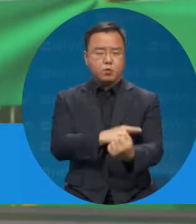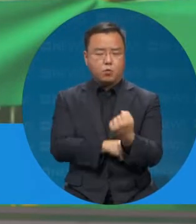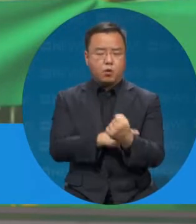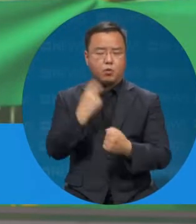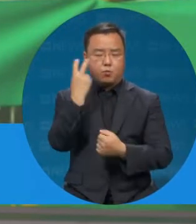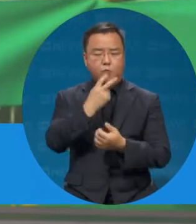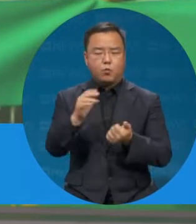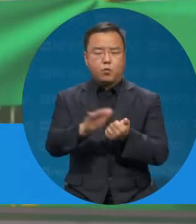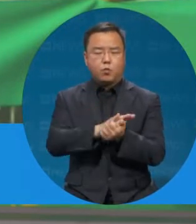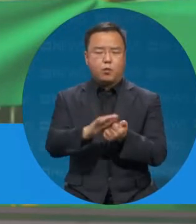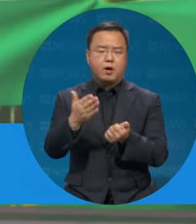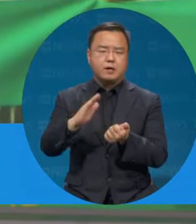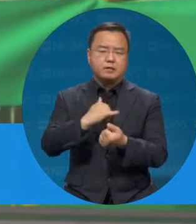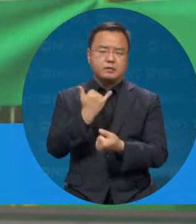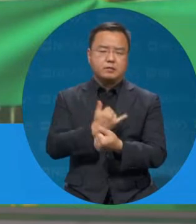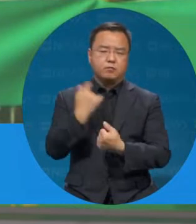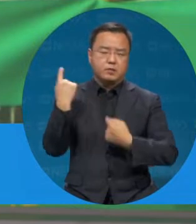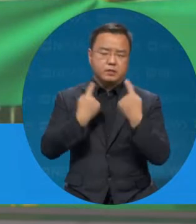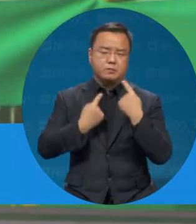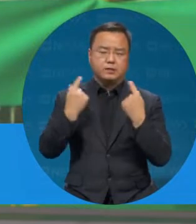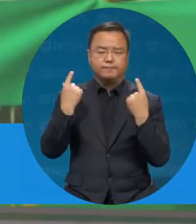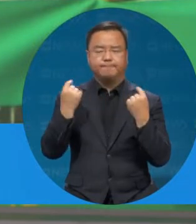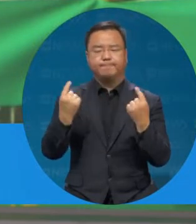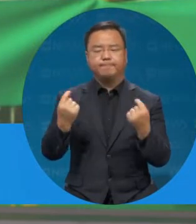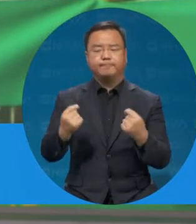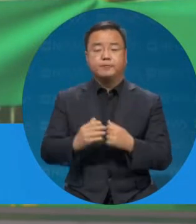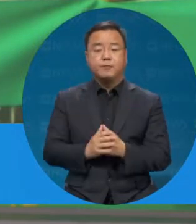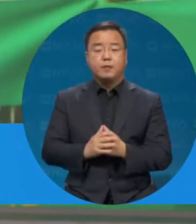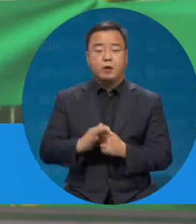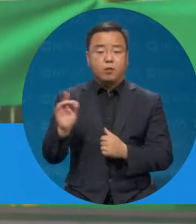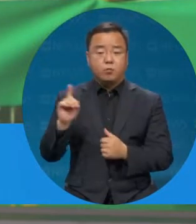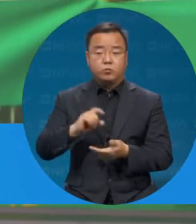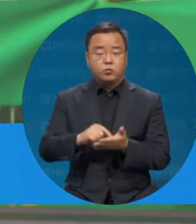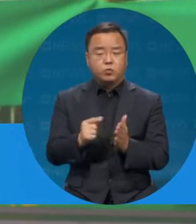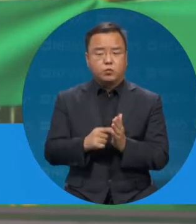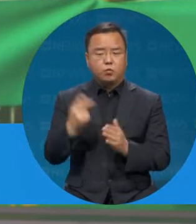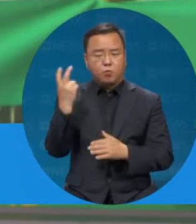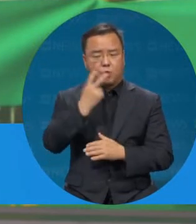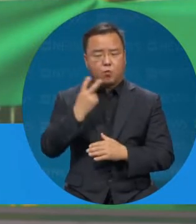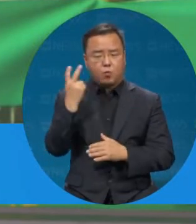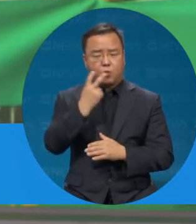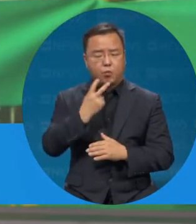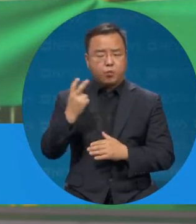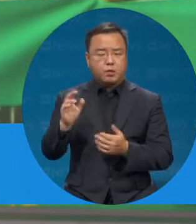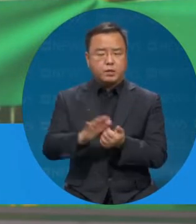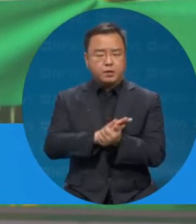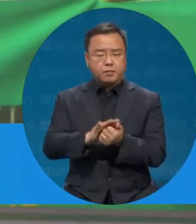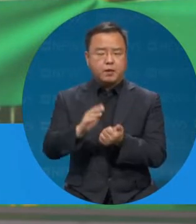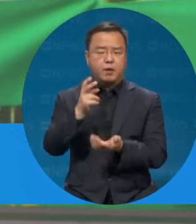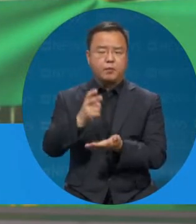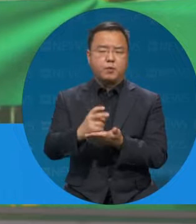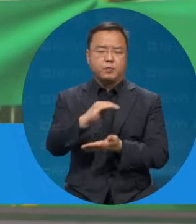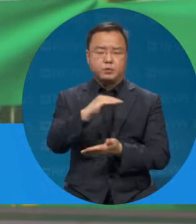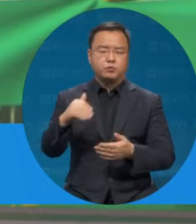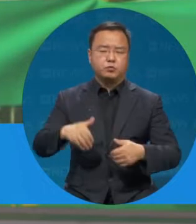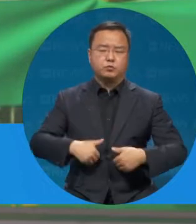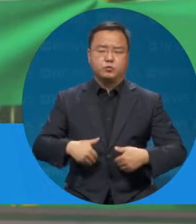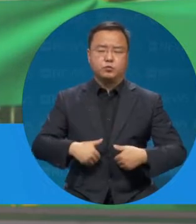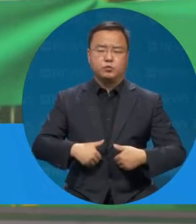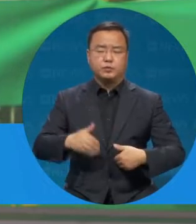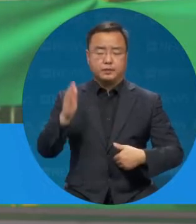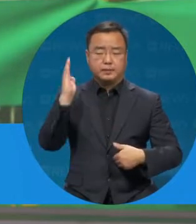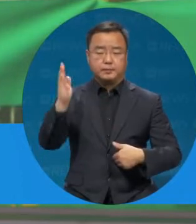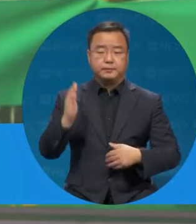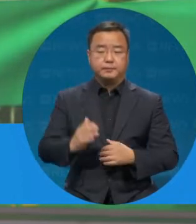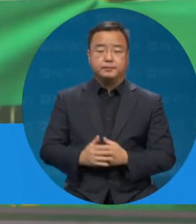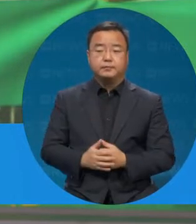침해 사례가 여전한 현실입니다. 최소한의 보호장치를 법으로 규정해야 한다는 목소리가 나오는 이유입니다. 서진석